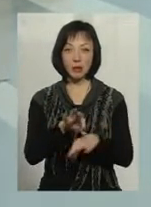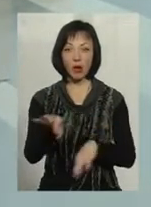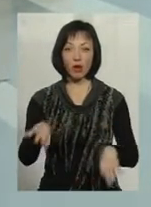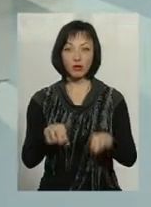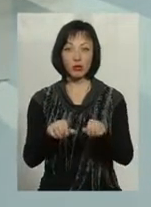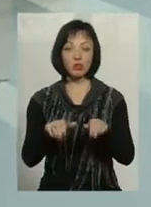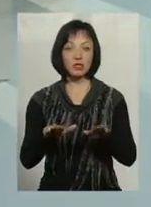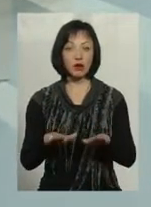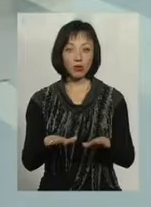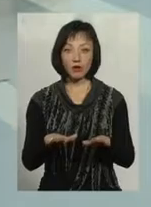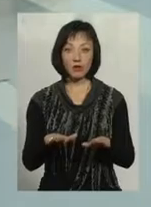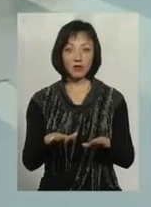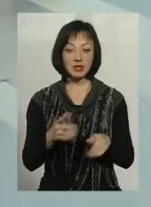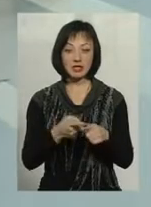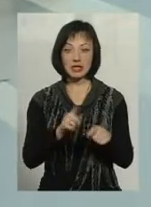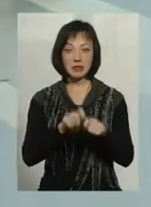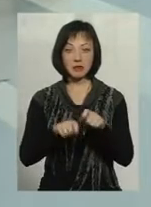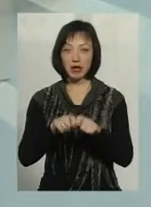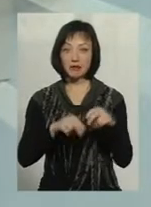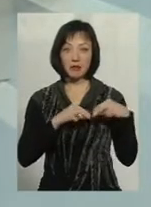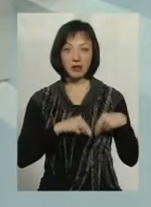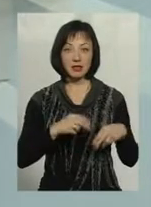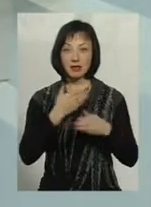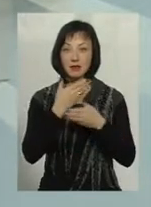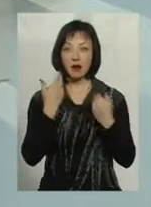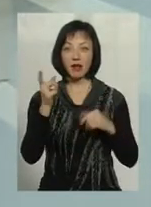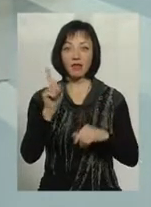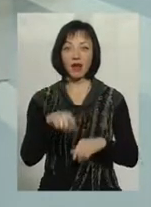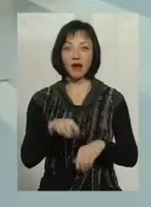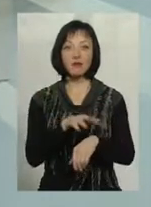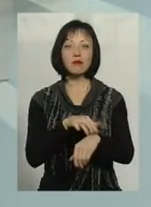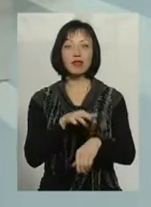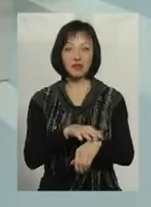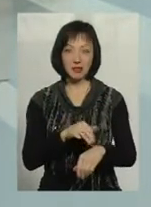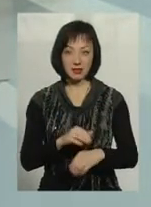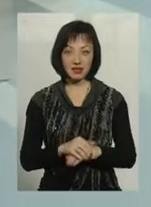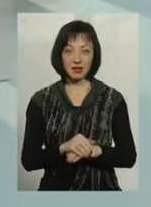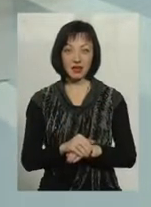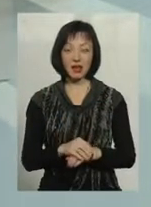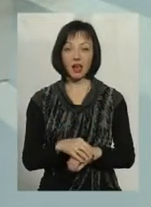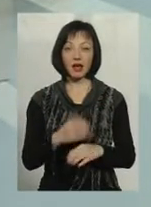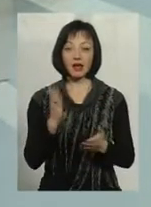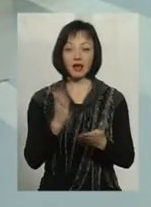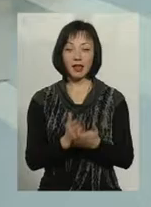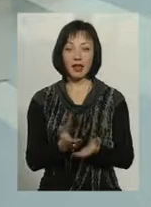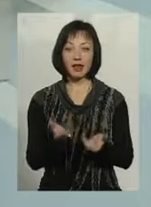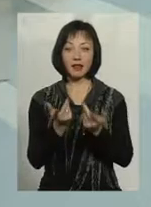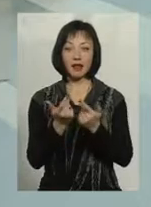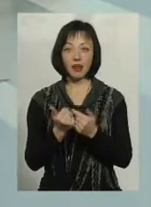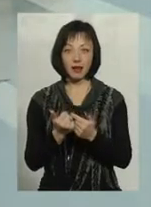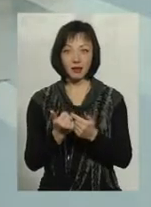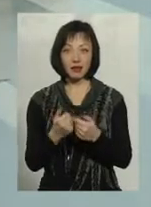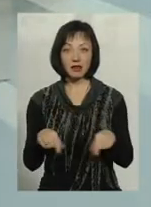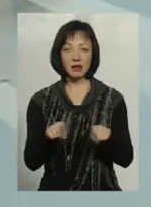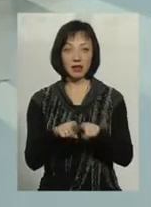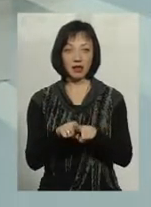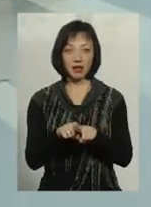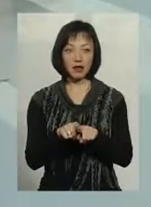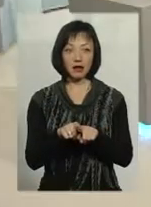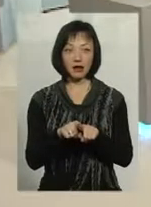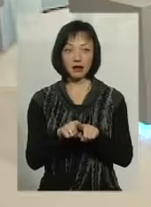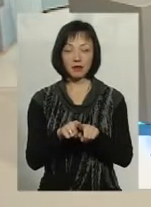момент, виплачується, не виплачується зарплата, чи дотримуються норми законодавства про працю. Фіскальна служба,